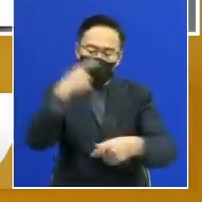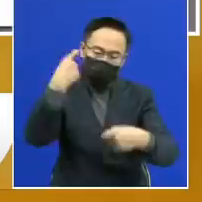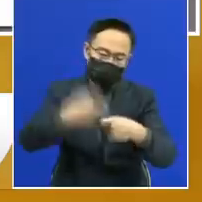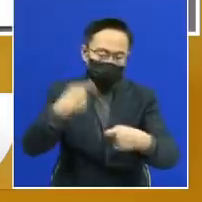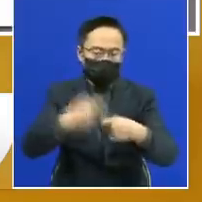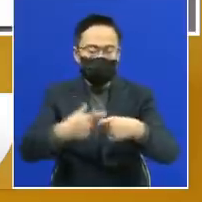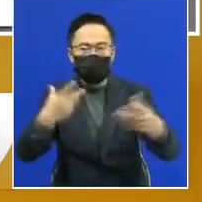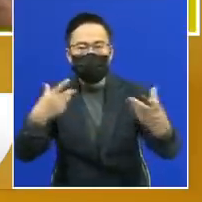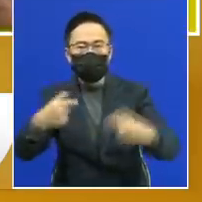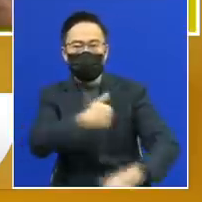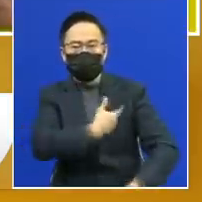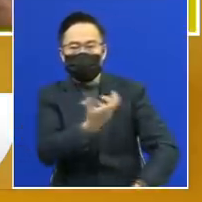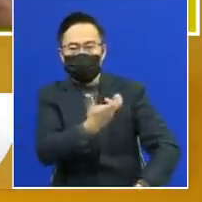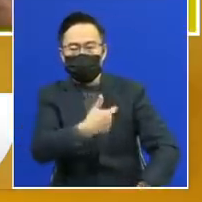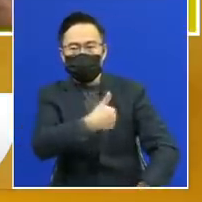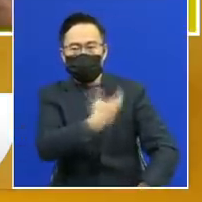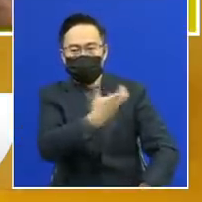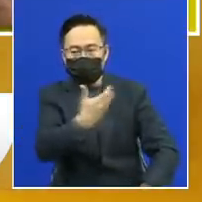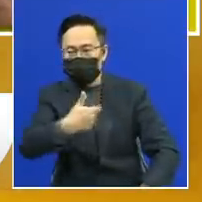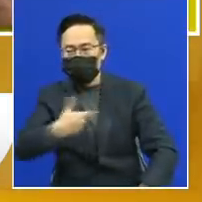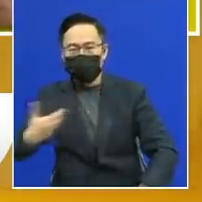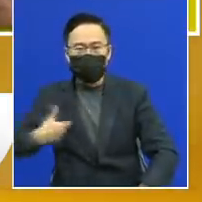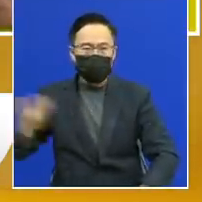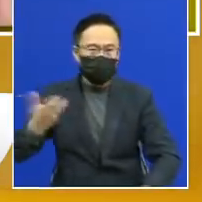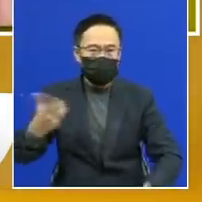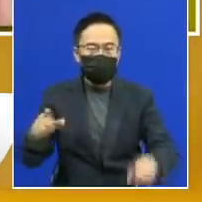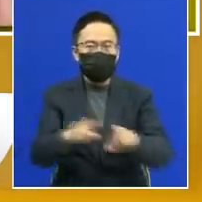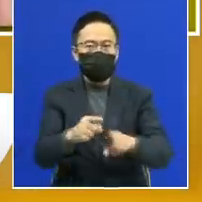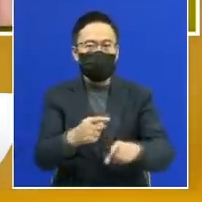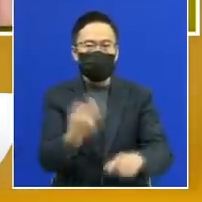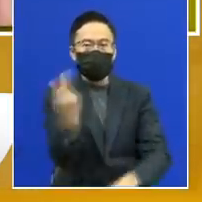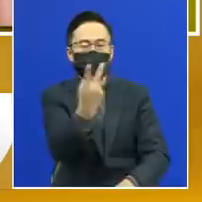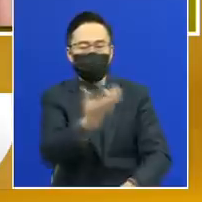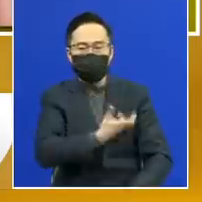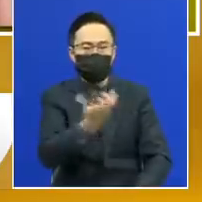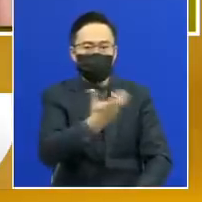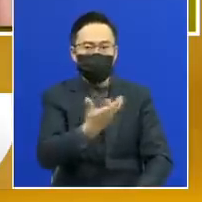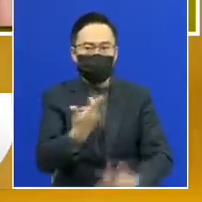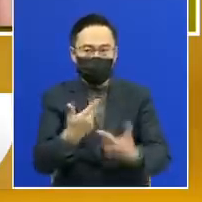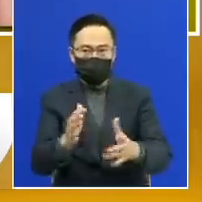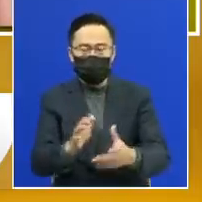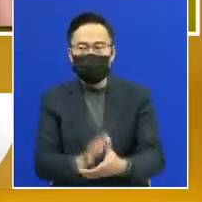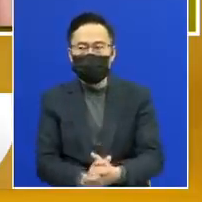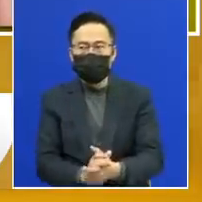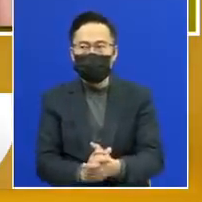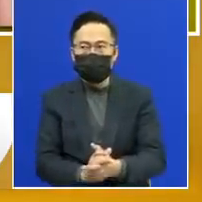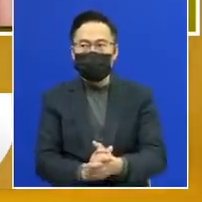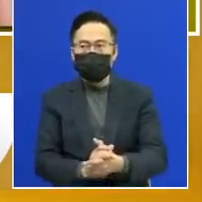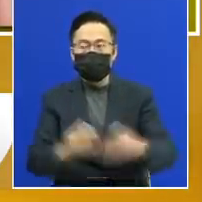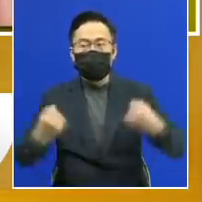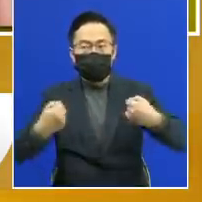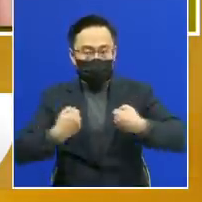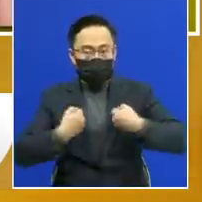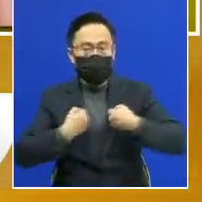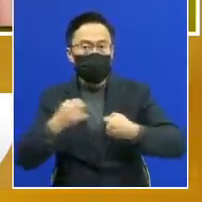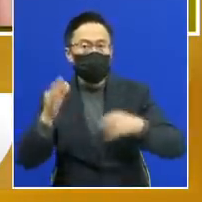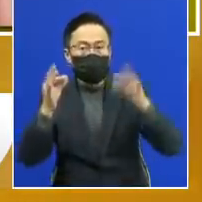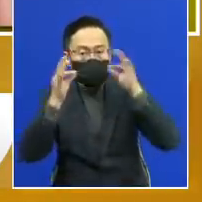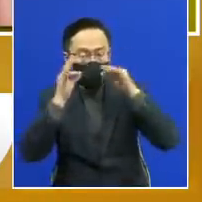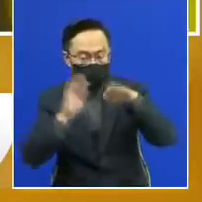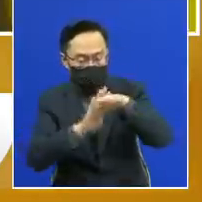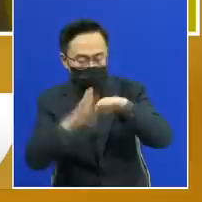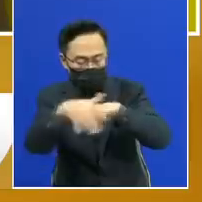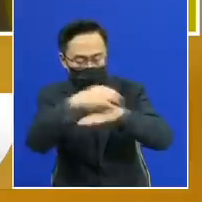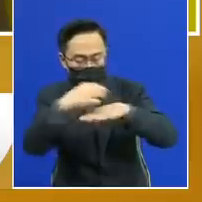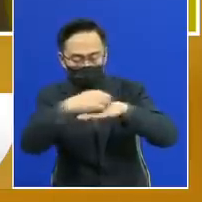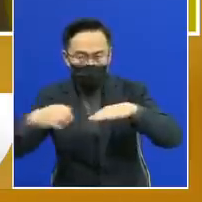ำยังไงแล้วก็จากการพูดคุยกับเจ้าของแมวก็ยอมรับว่าที่รถเนี่ยมันมีรอยขีดข่วนจริงๆแต่ค่าเสียหายเนี่ย